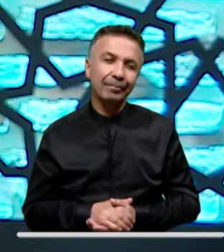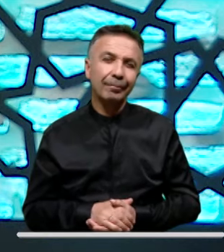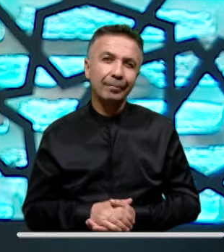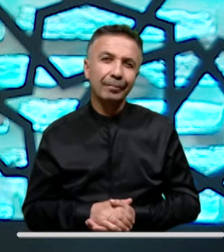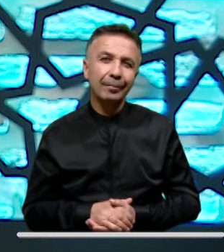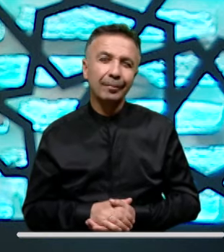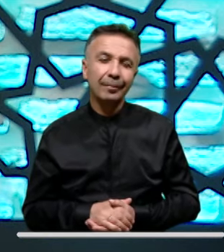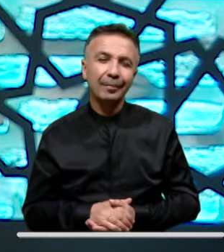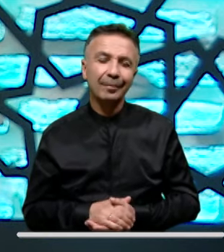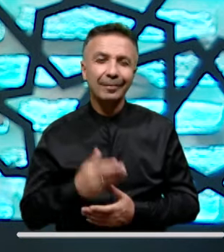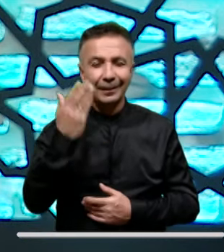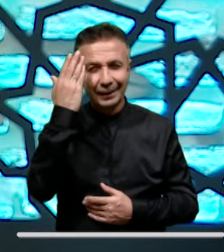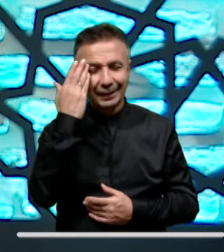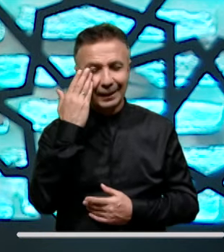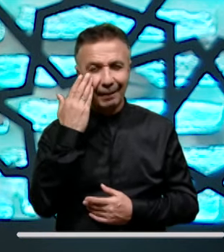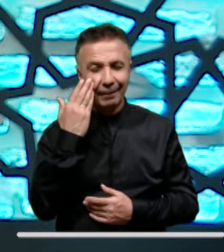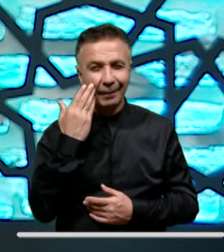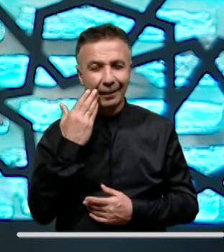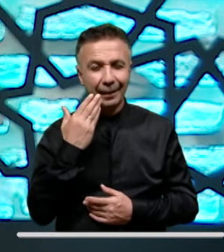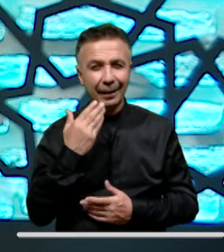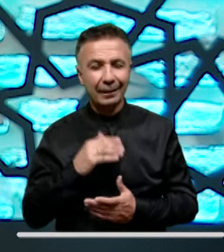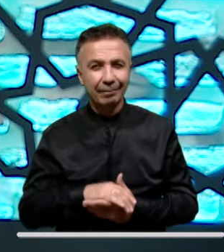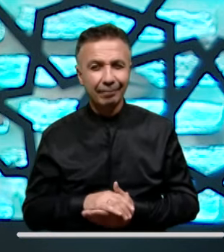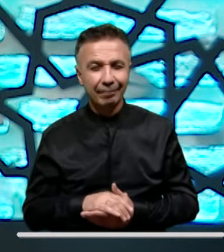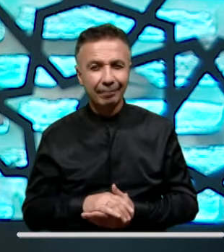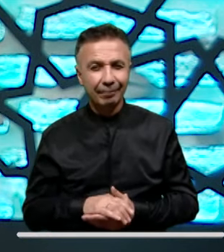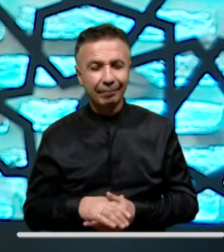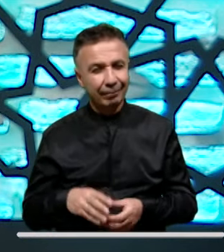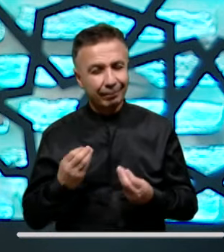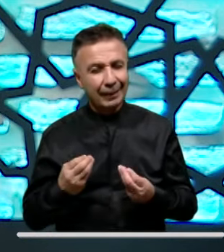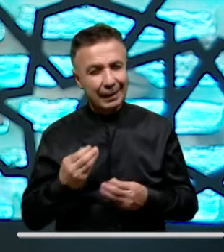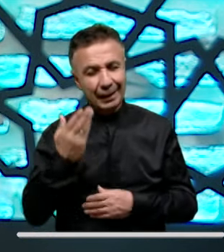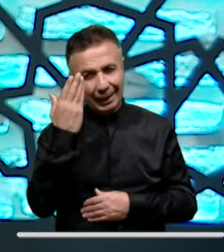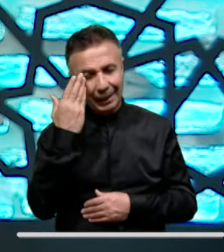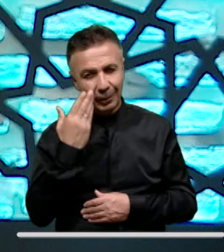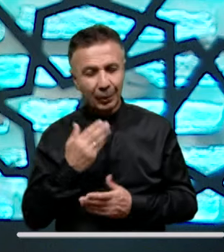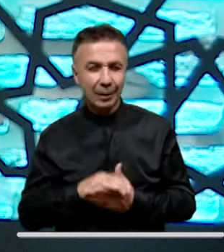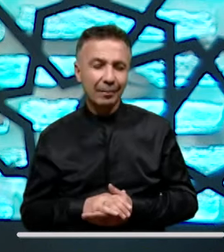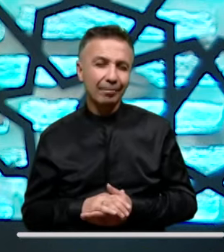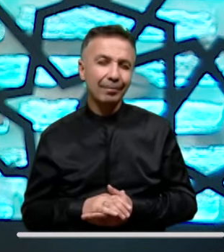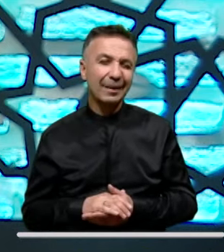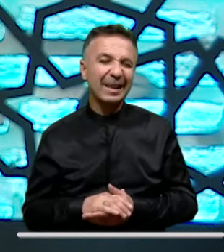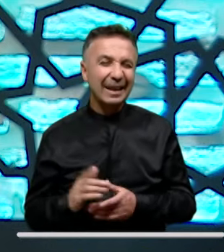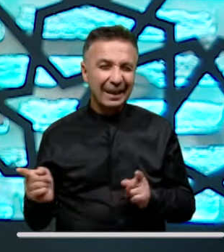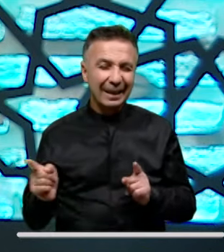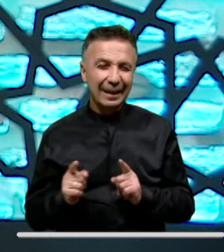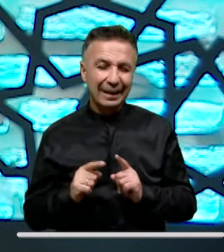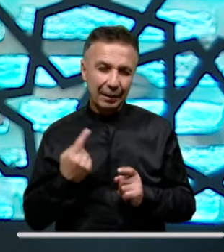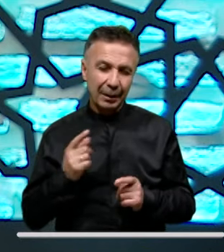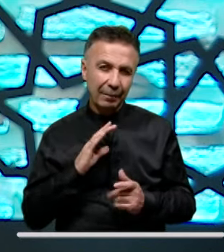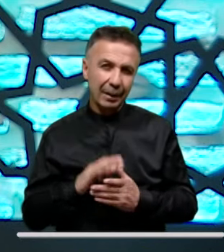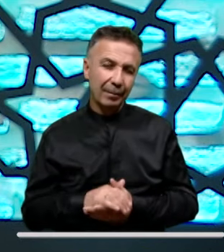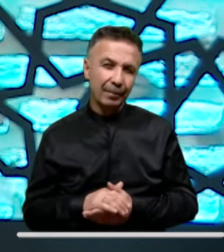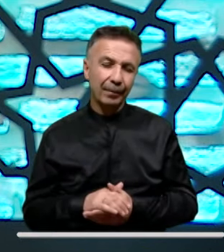efendim. Zevkle dinliyoruz hocam. Allah razı olsun. Ama bak benim kısacık bir şeyim var.